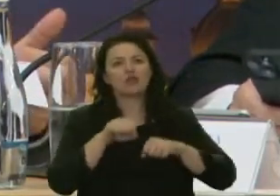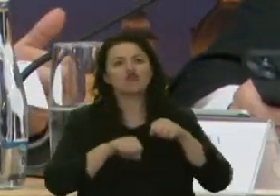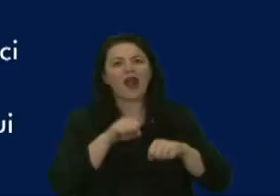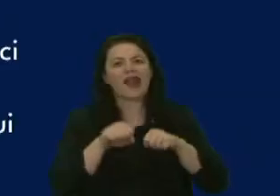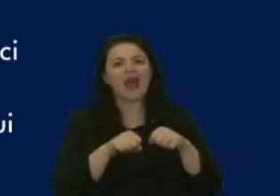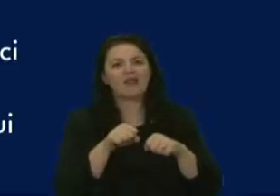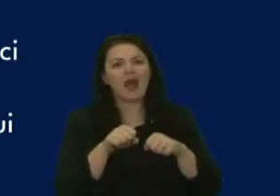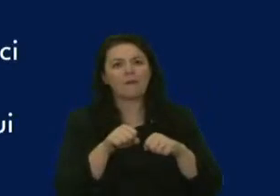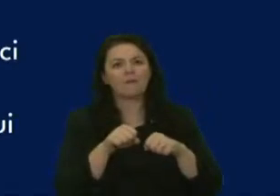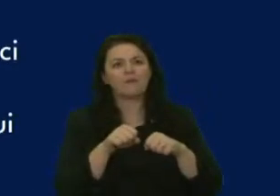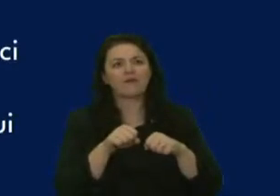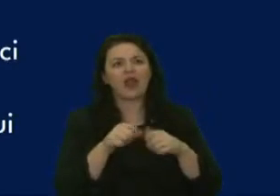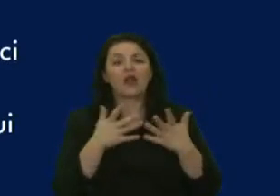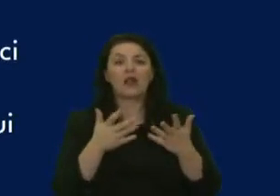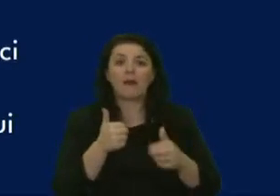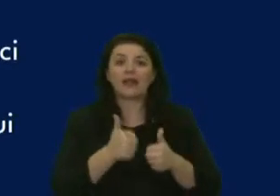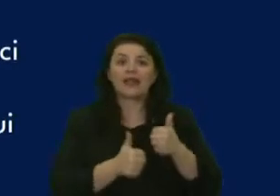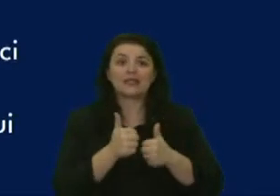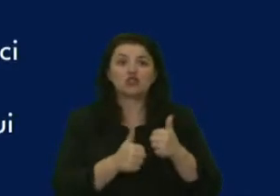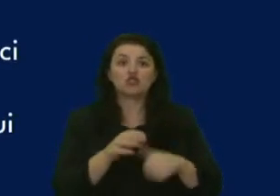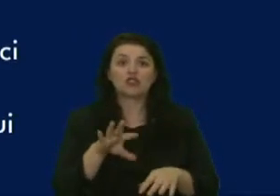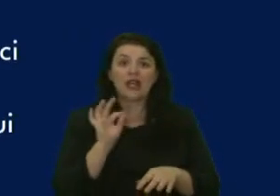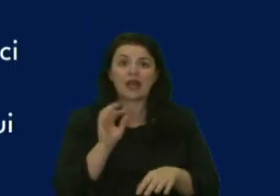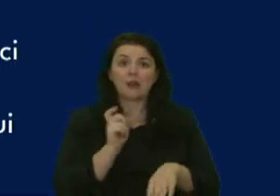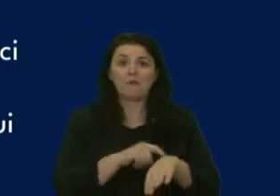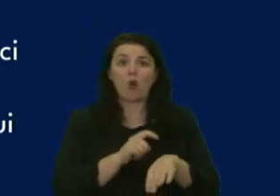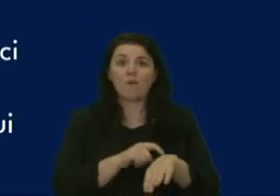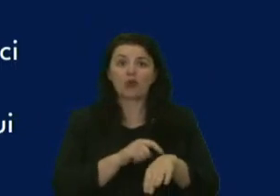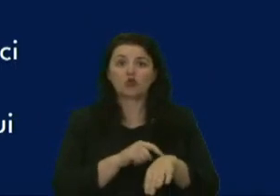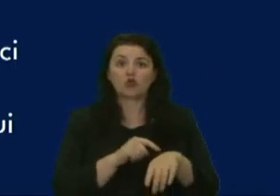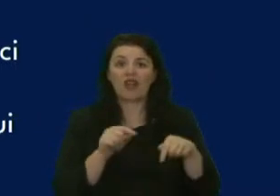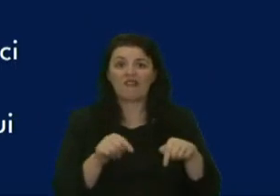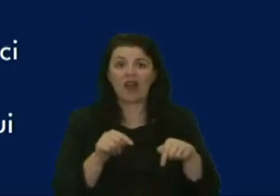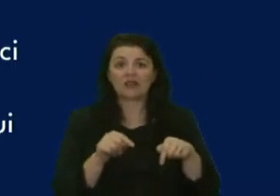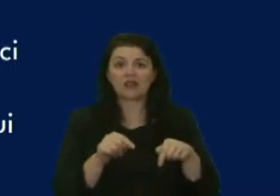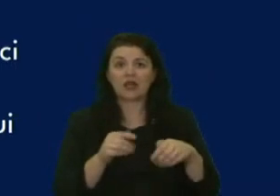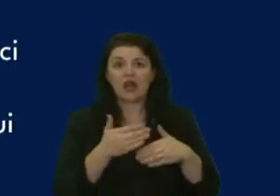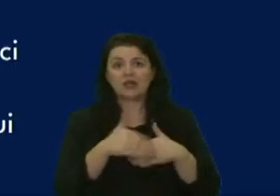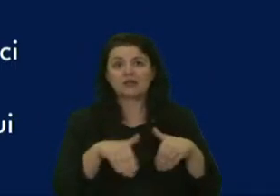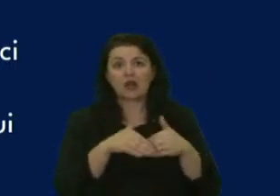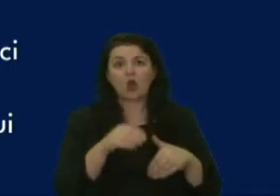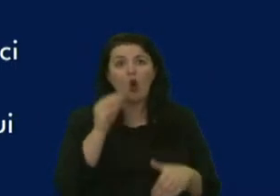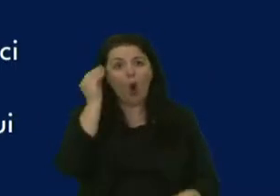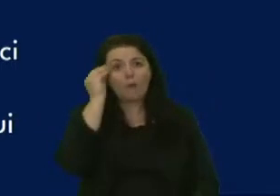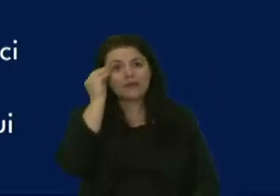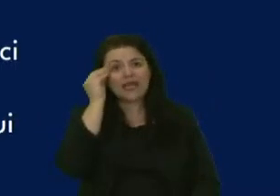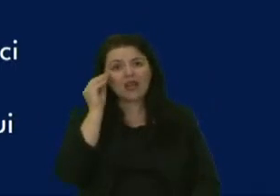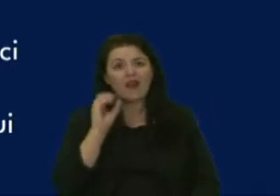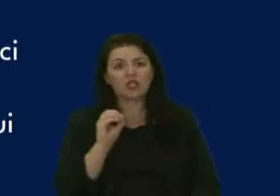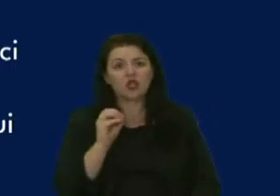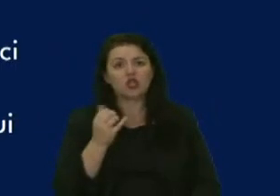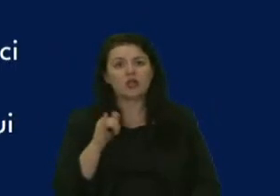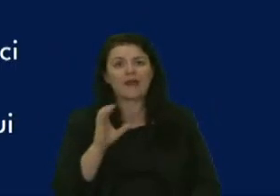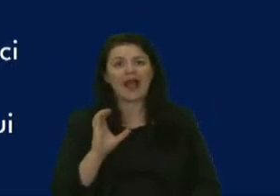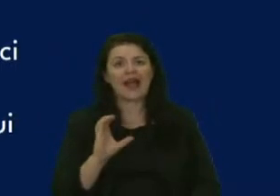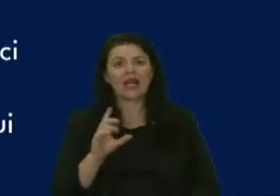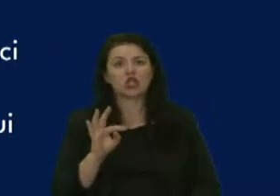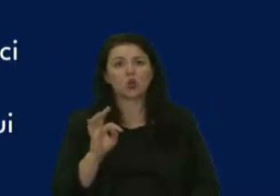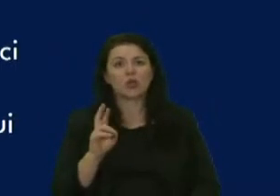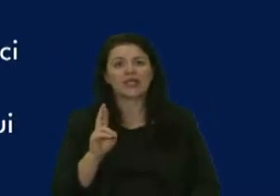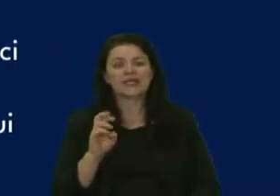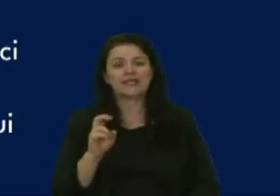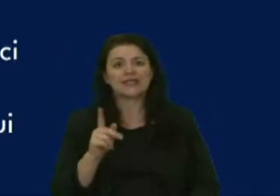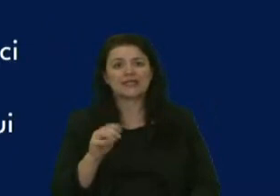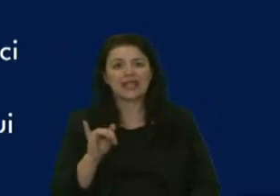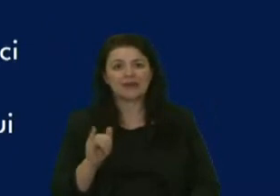ă le am relic itat în momentul de față pe strada observatoru și pe calea pe Calea Turzii un total de